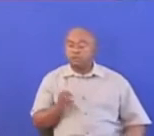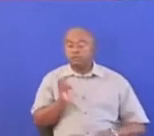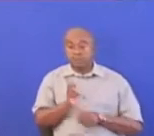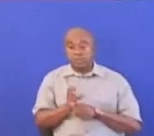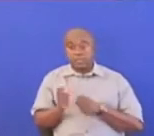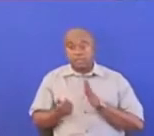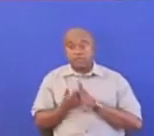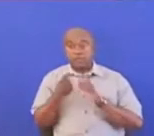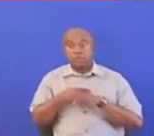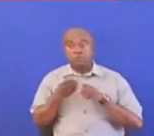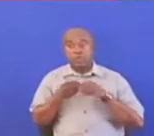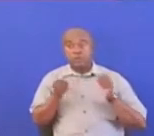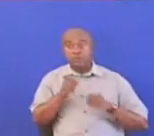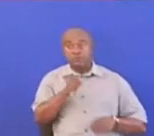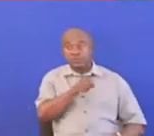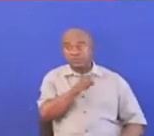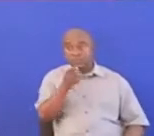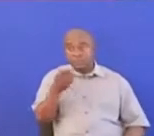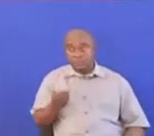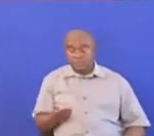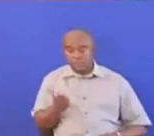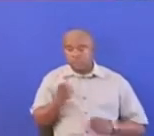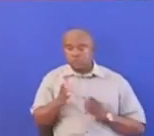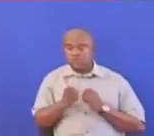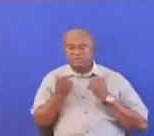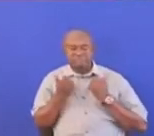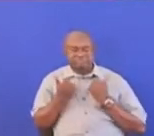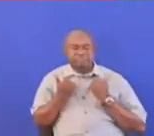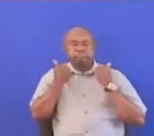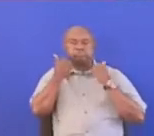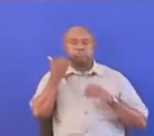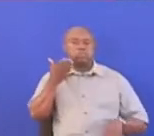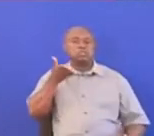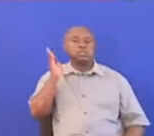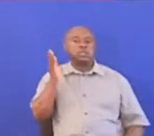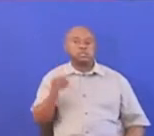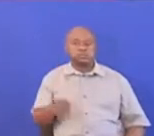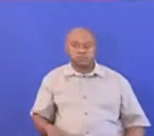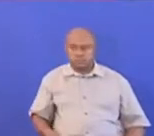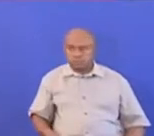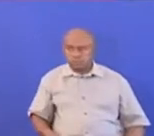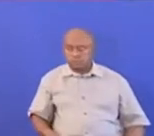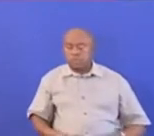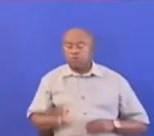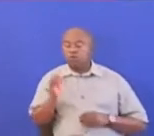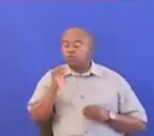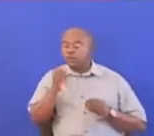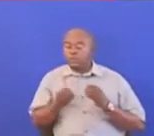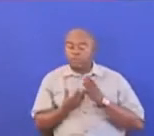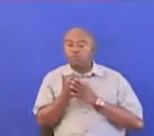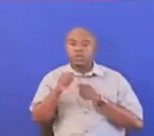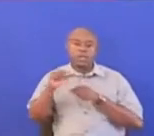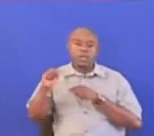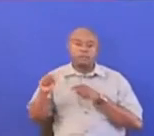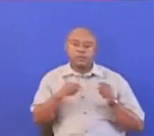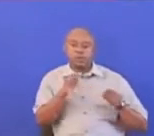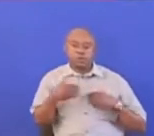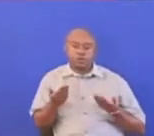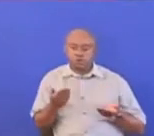muda mrefu, basi wananchi hawa wataingia hasira la serikali na tusababisha migogoro. Mheshimiwa